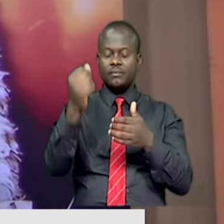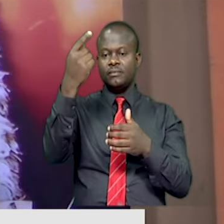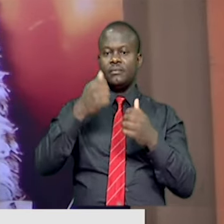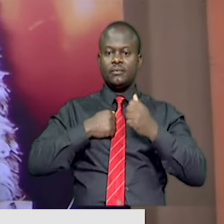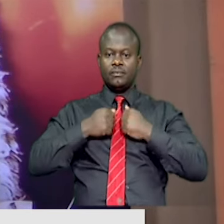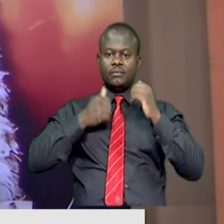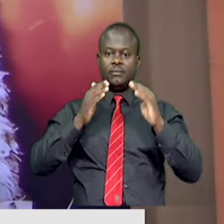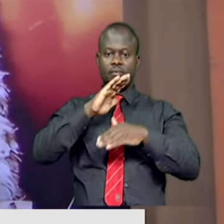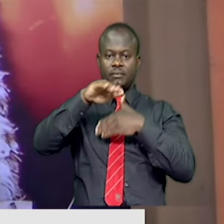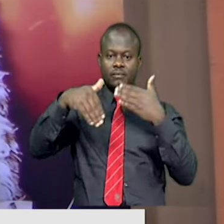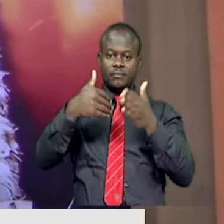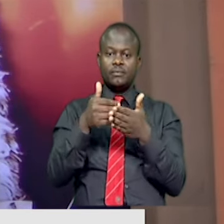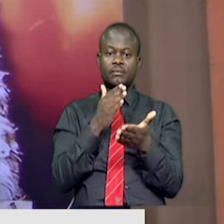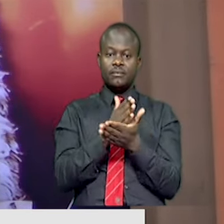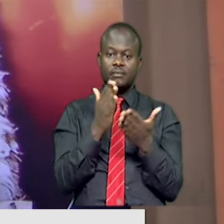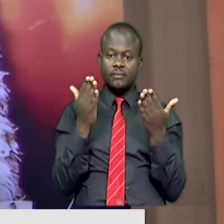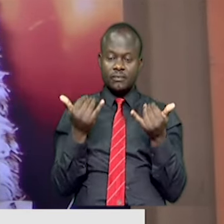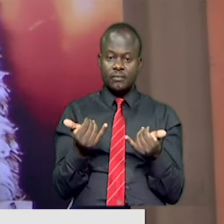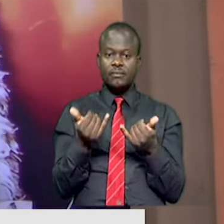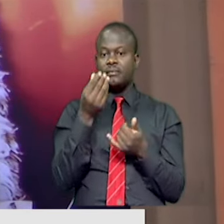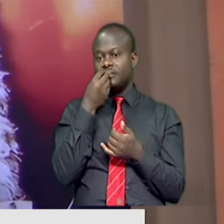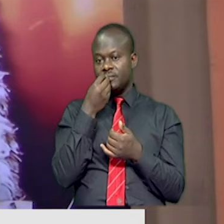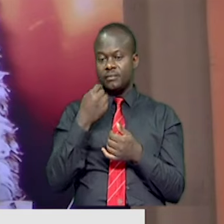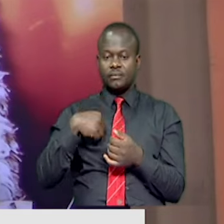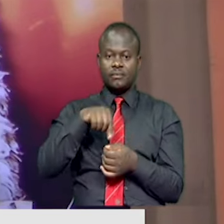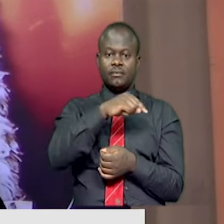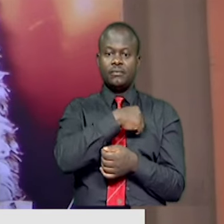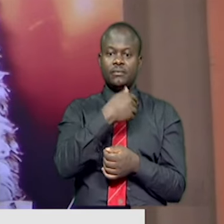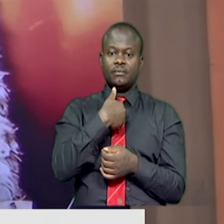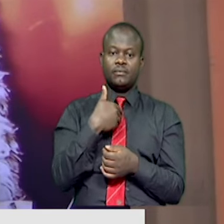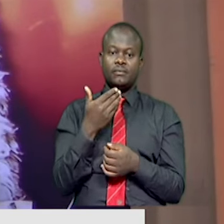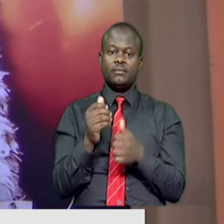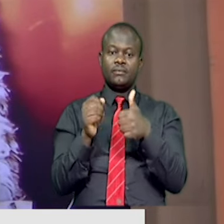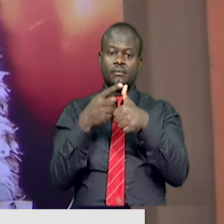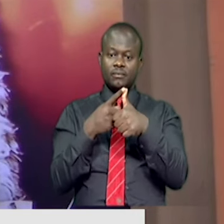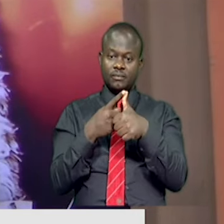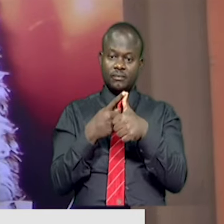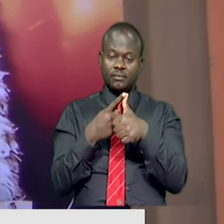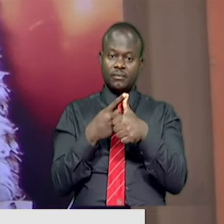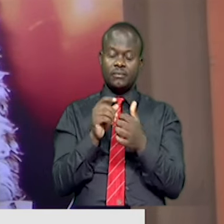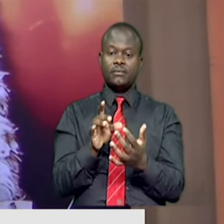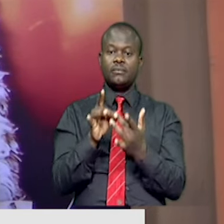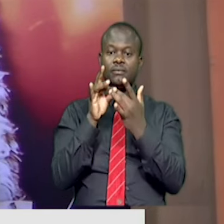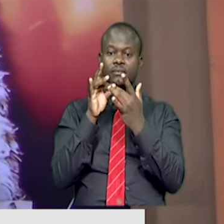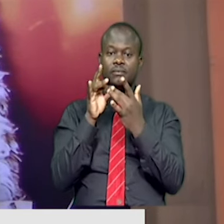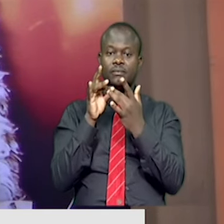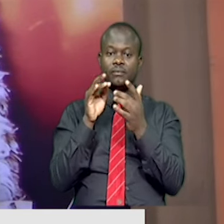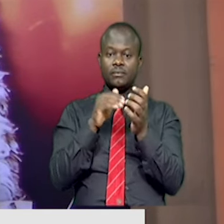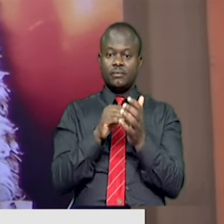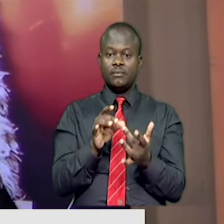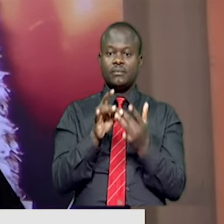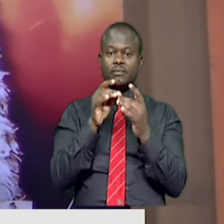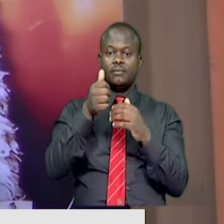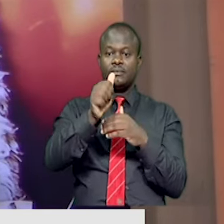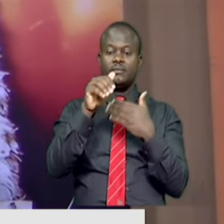Abanyarwanda bose yuko ibiryo by'iwacu bifite icya mbere cyo bifite umwihariko. Umwihariko wabyo ni